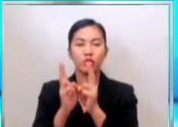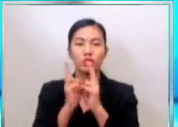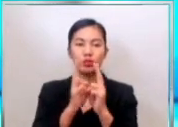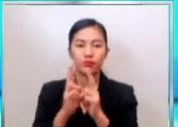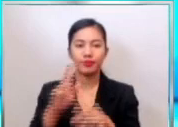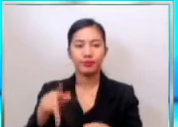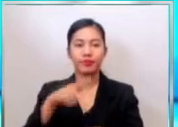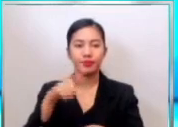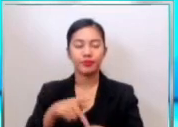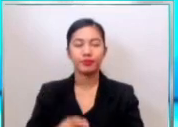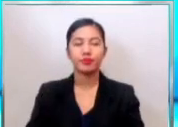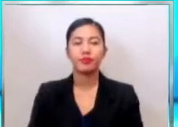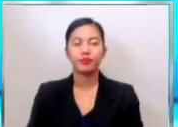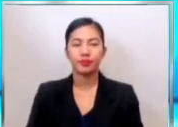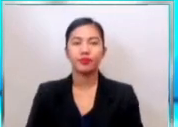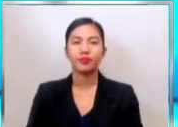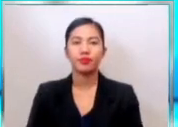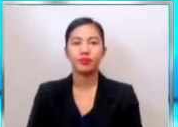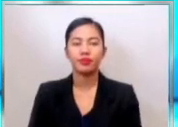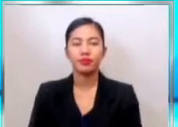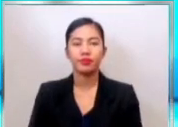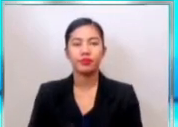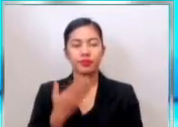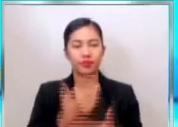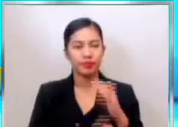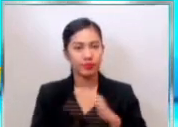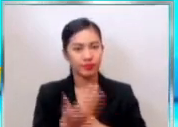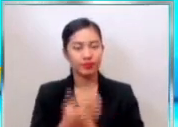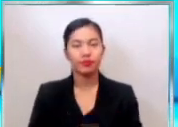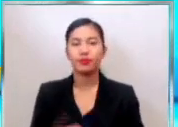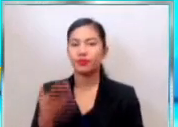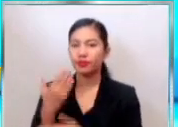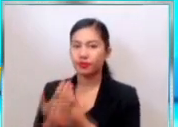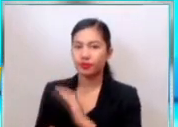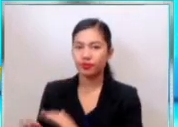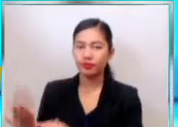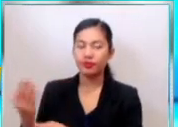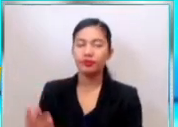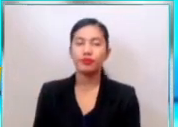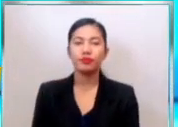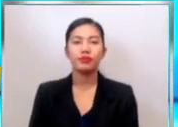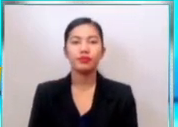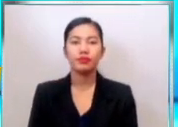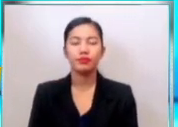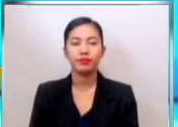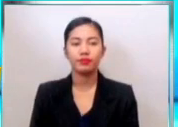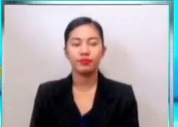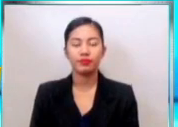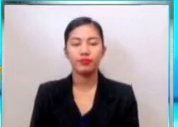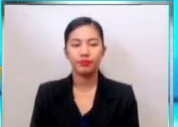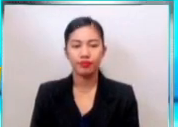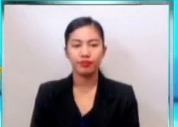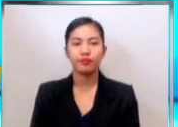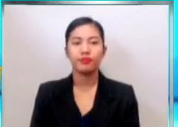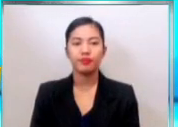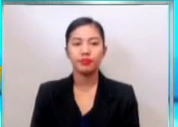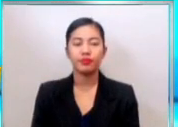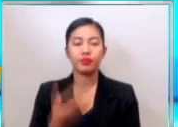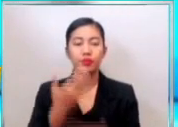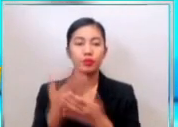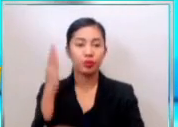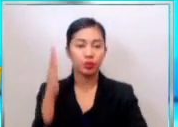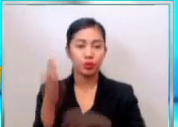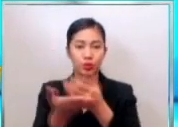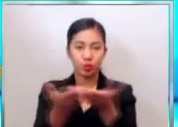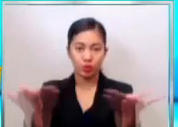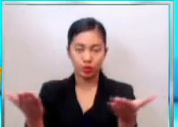po, Ginoong Tanhusay. Si Rafi Tima po ito at live po kayo sa Balitang Hali. Magandang tanghali, Rafi. Magandang tanghali sa ating mga kababayan. Opo,